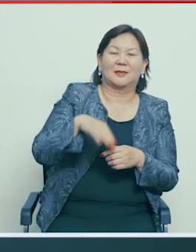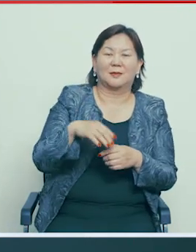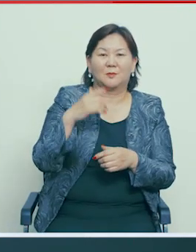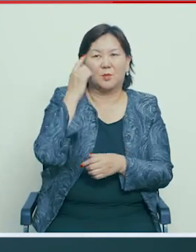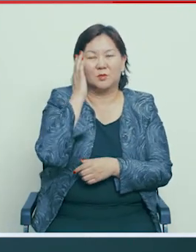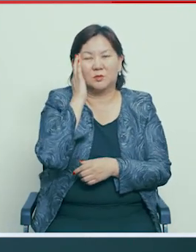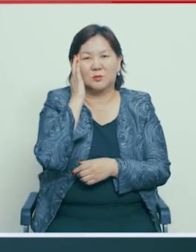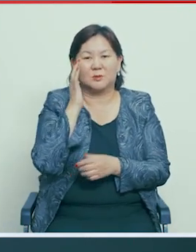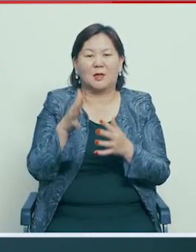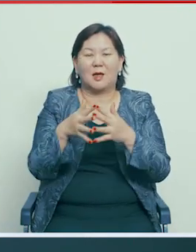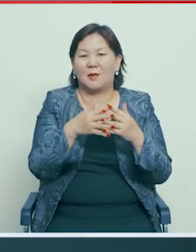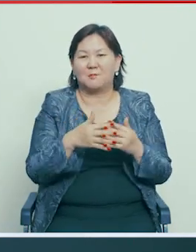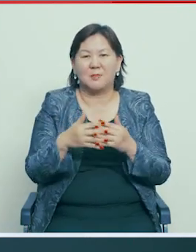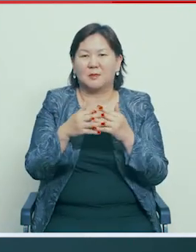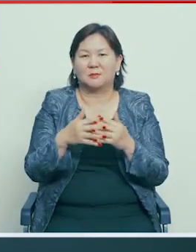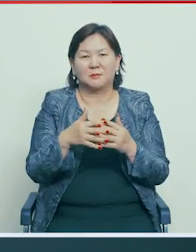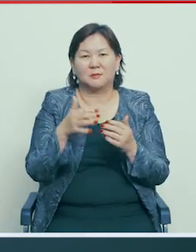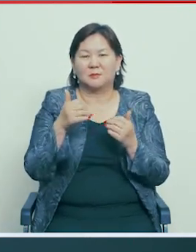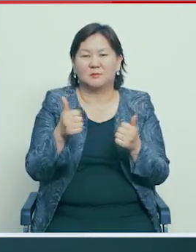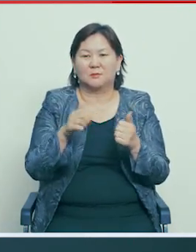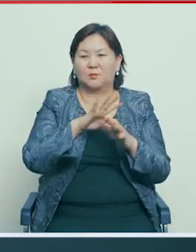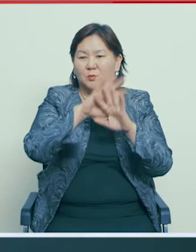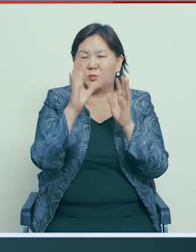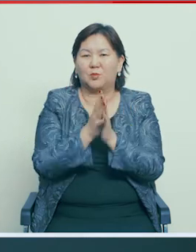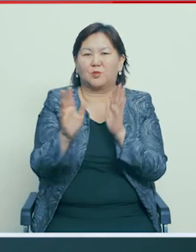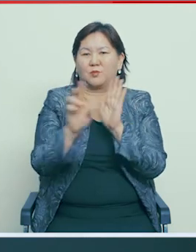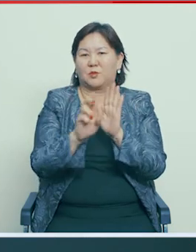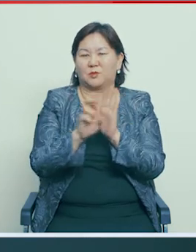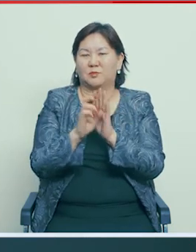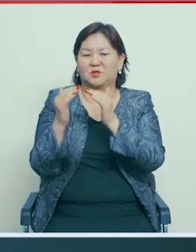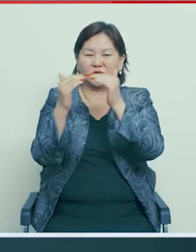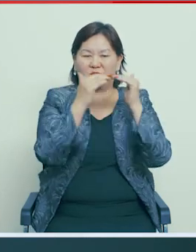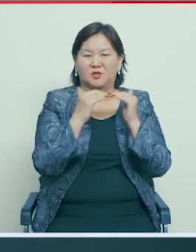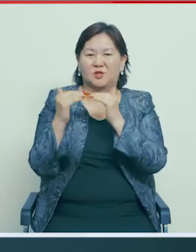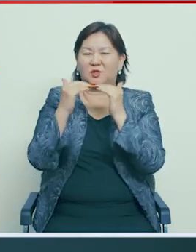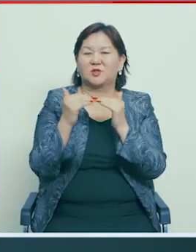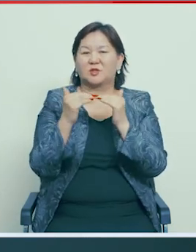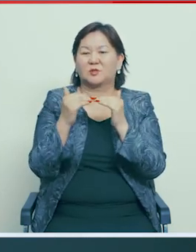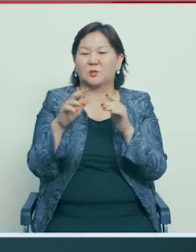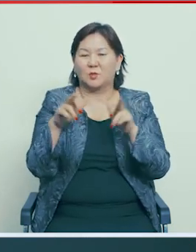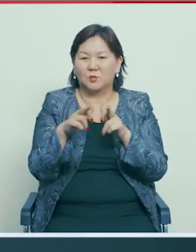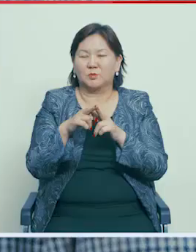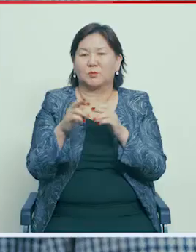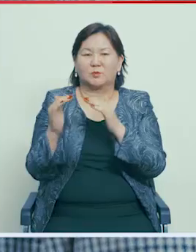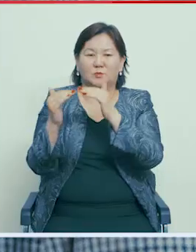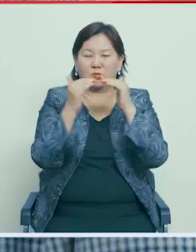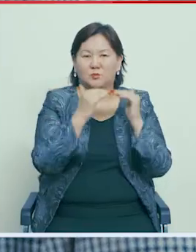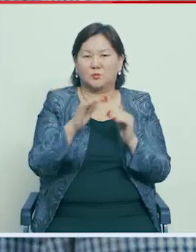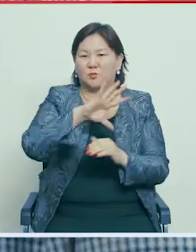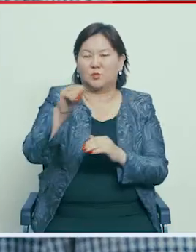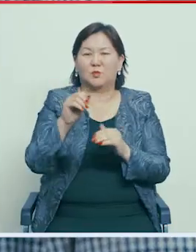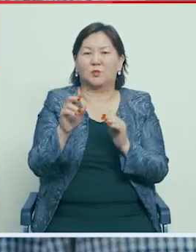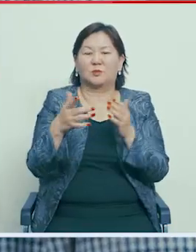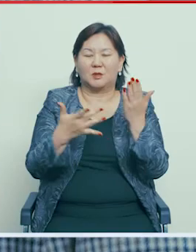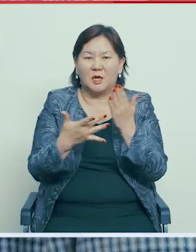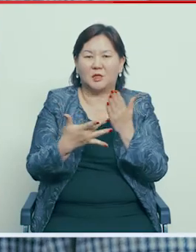бодож яхад бол Америкт бол ерөөсөн бүх одоо боломжийг ерөөсө тэгш бүхэнд ингээд өгчдөг хөгжлийн бэрхшээлтэй хүнд одоо бүх одоо